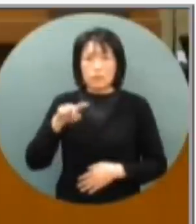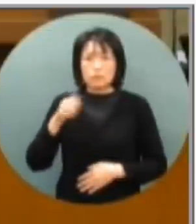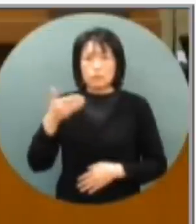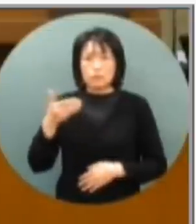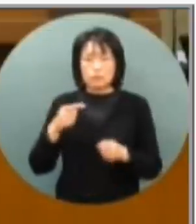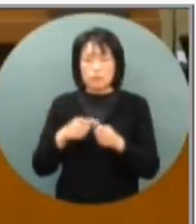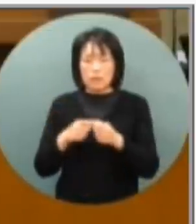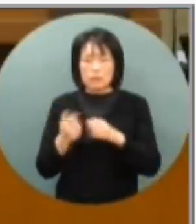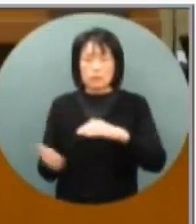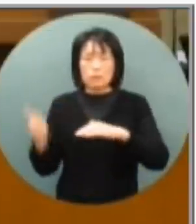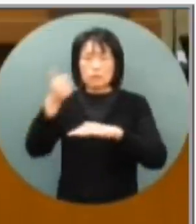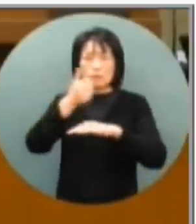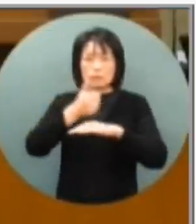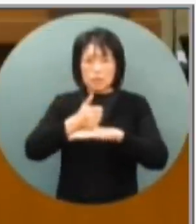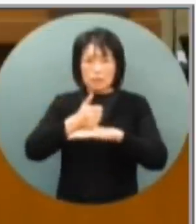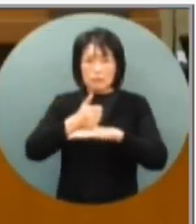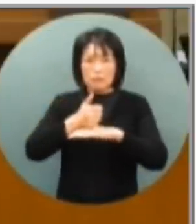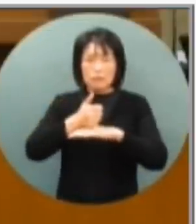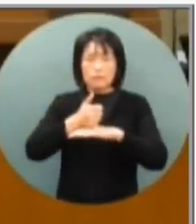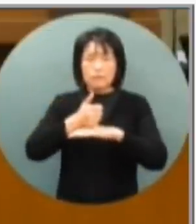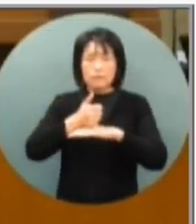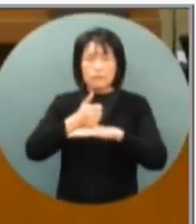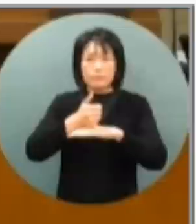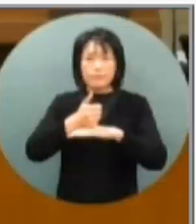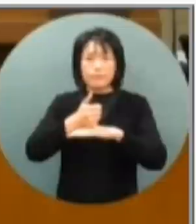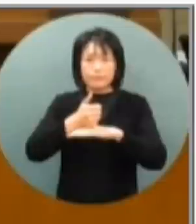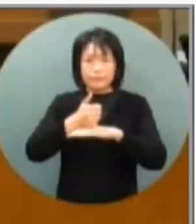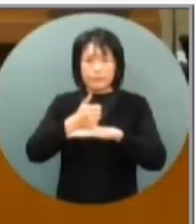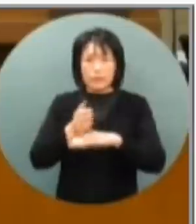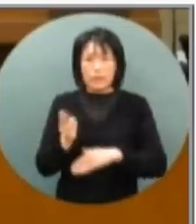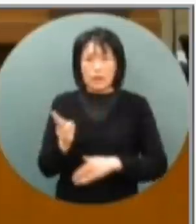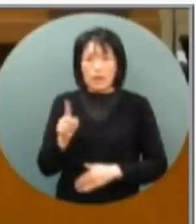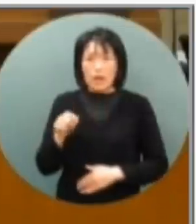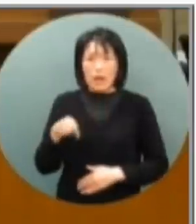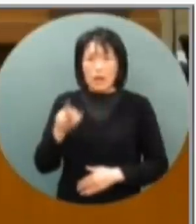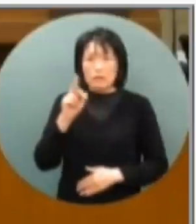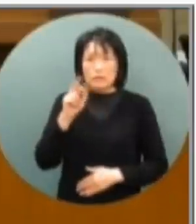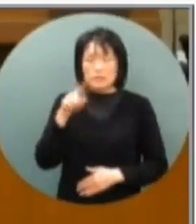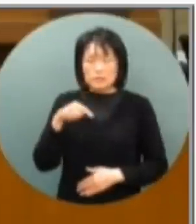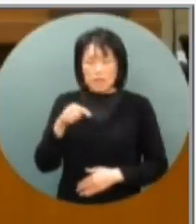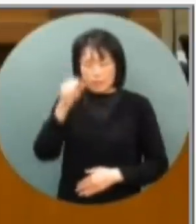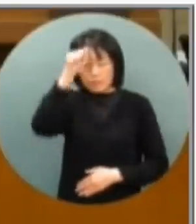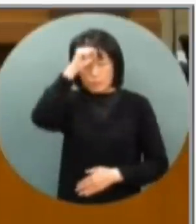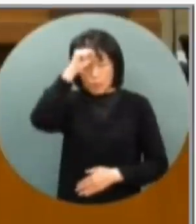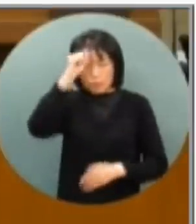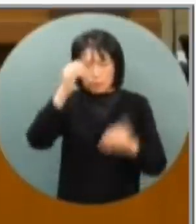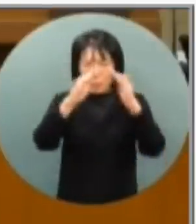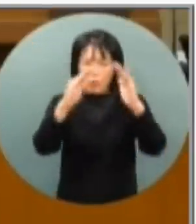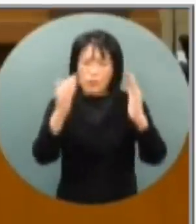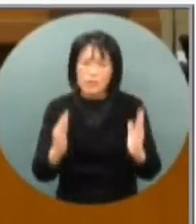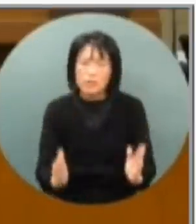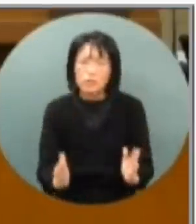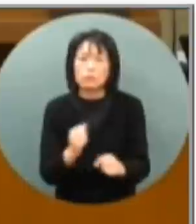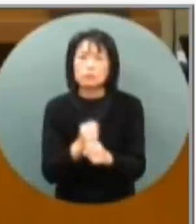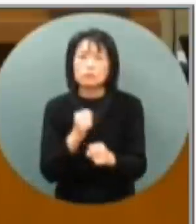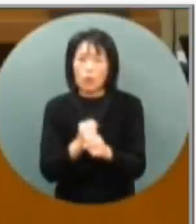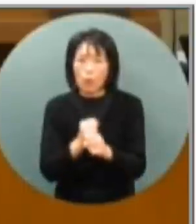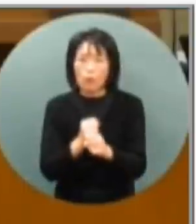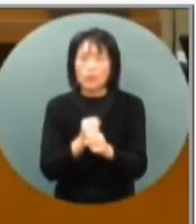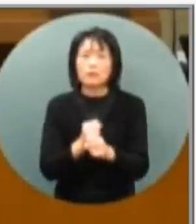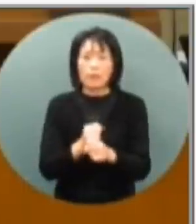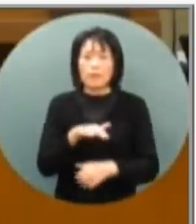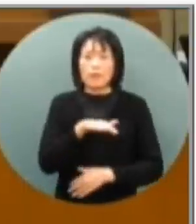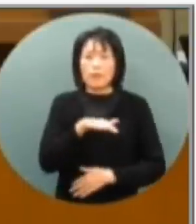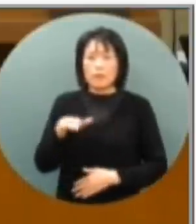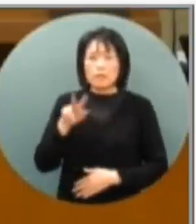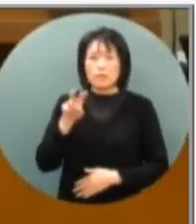任しまして、その直後に、ハンセン病の碑を作ろうというお話がございました。で平成